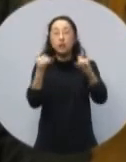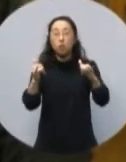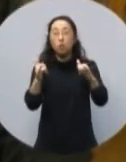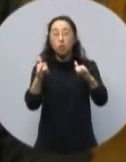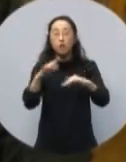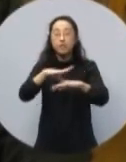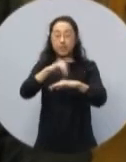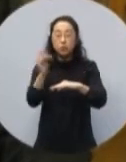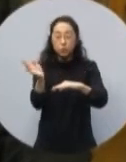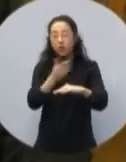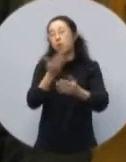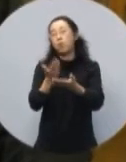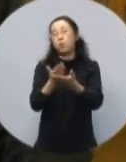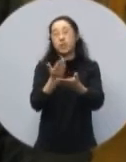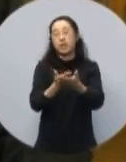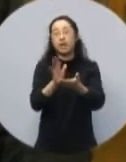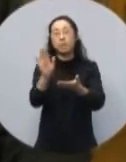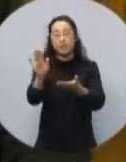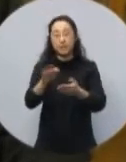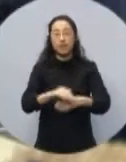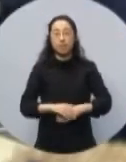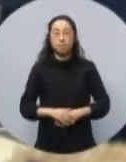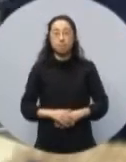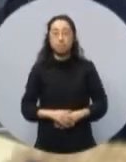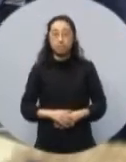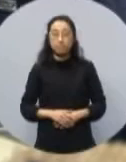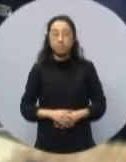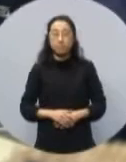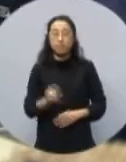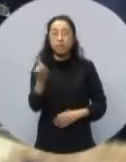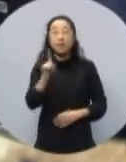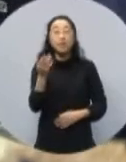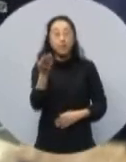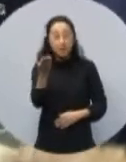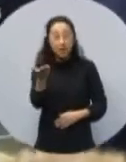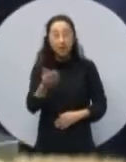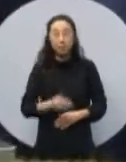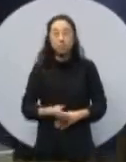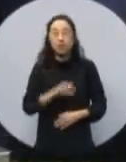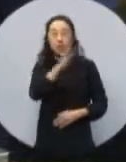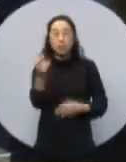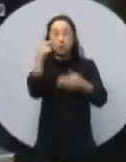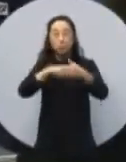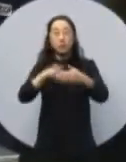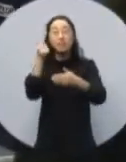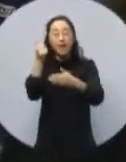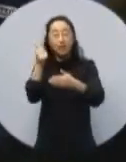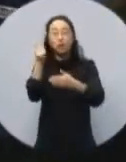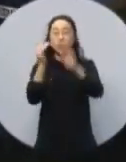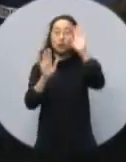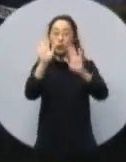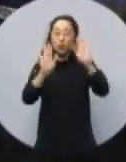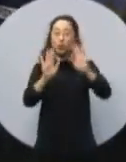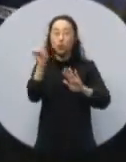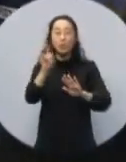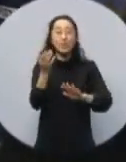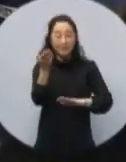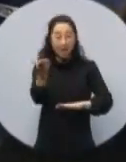最初から、まあ、求めていたもので。 いかがですか、山内さんの働きぶりは。